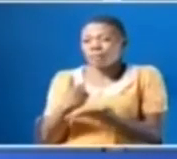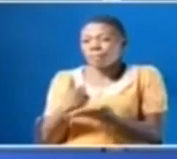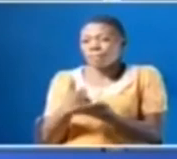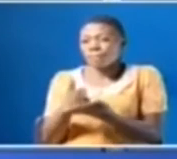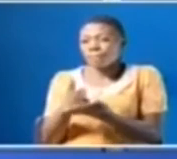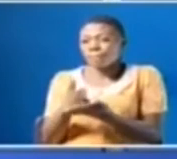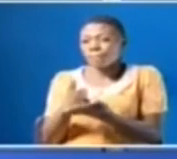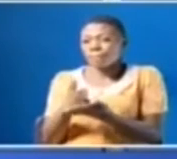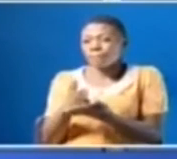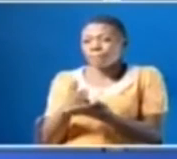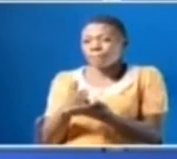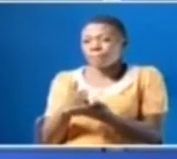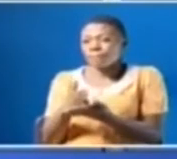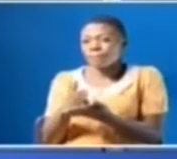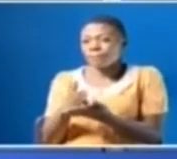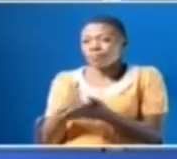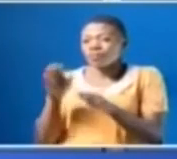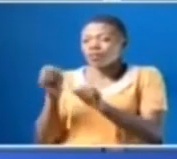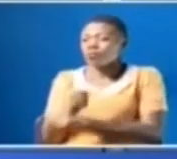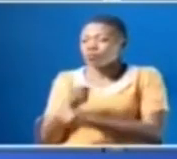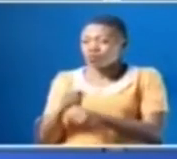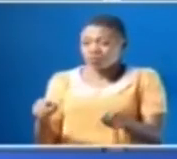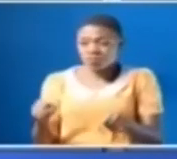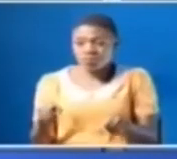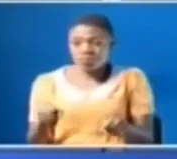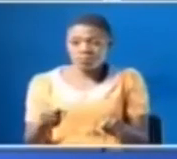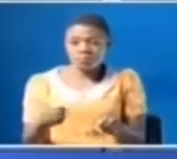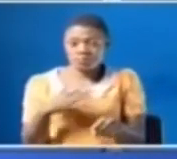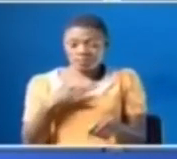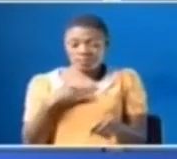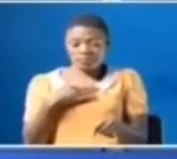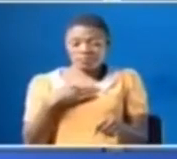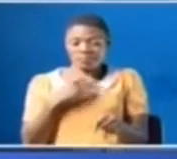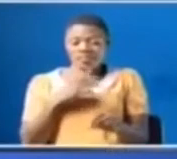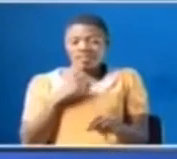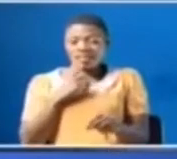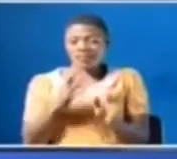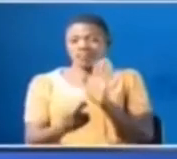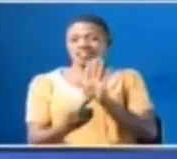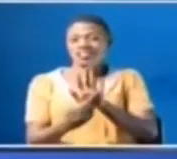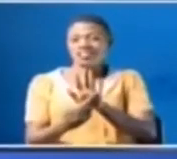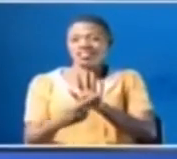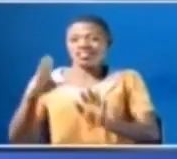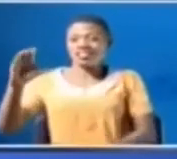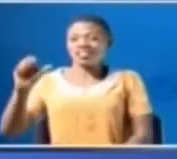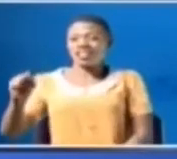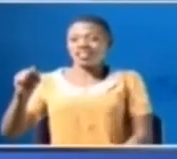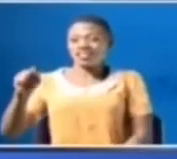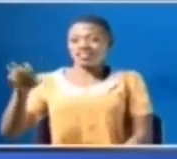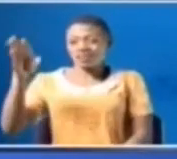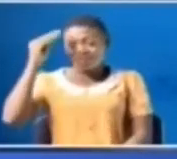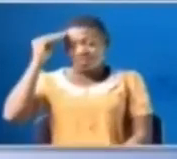Siwezi nika zungumza kwa niaba ya wizara ya elimu, kwa niaba ya Bwana Magoha, lakini kama mtaalamu ningeangalia kusema ya